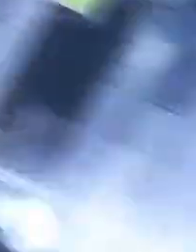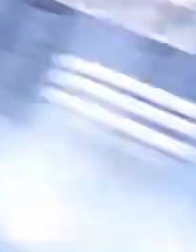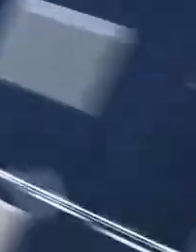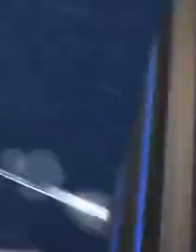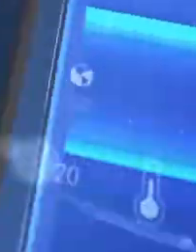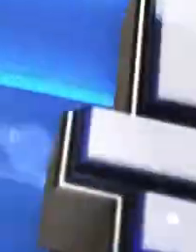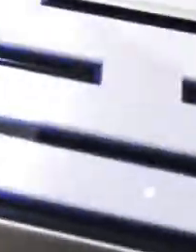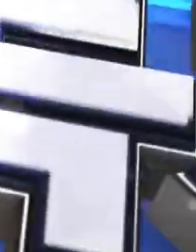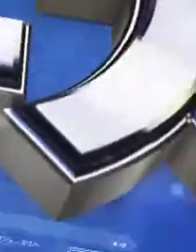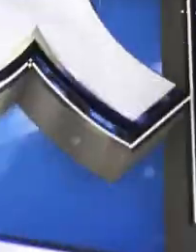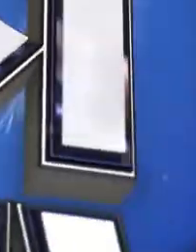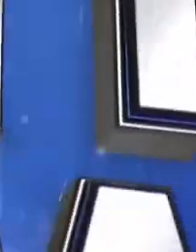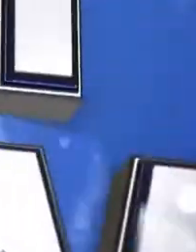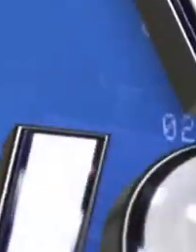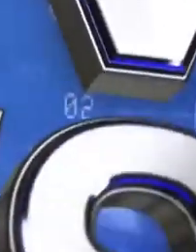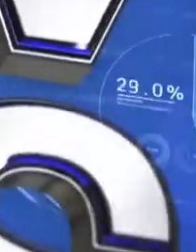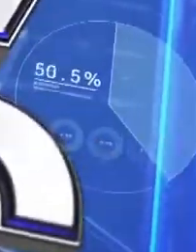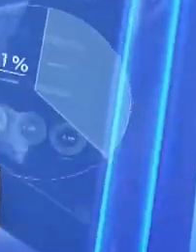으